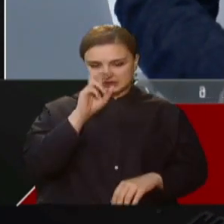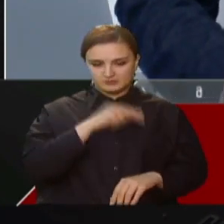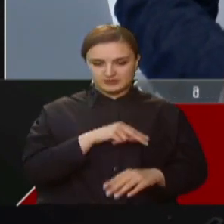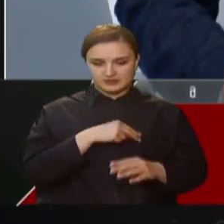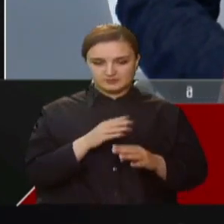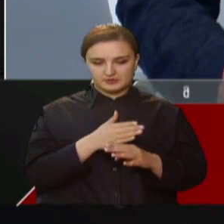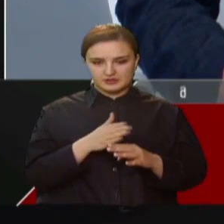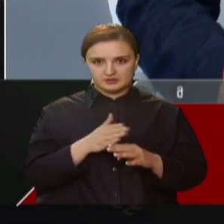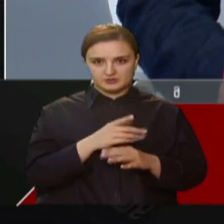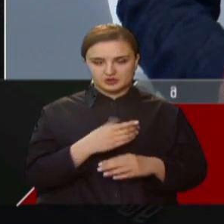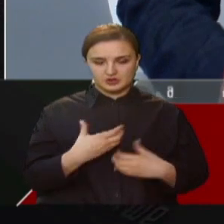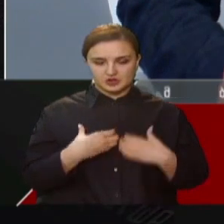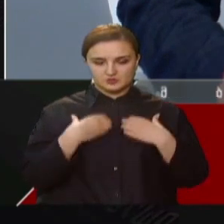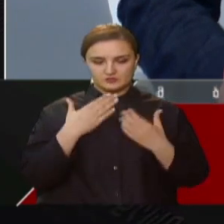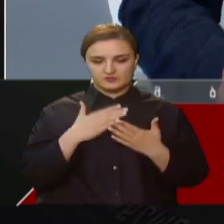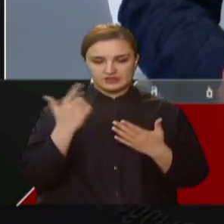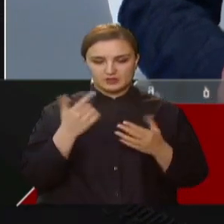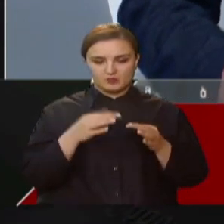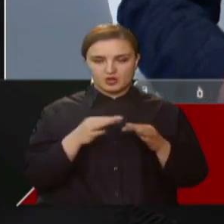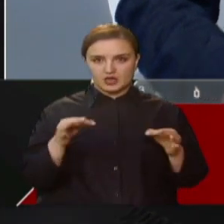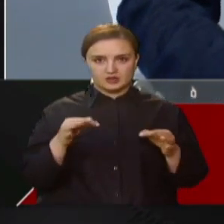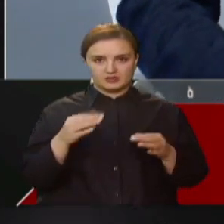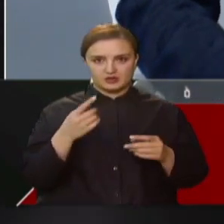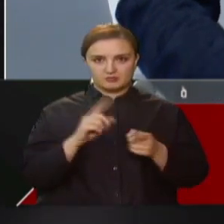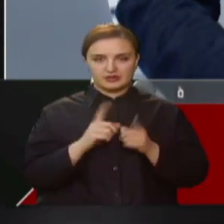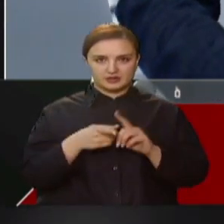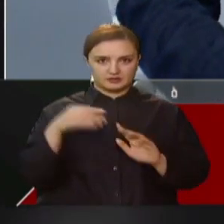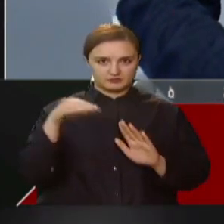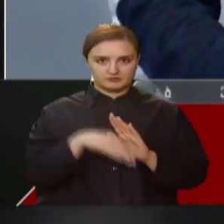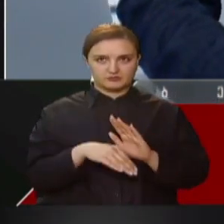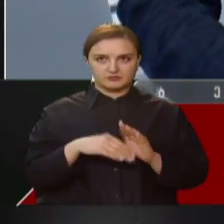დეპარტამენტში შეშფოთებულები არიან დემოკრატიის უკუსვლით საქართველოში?